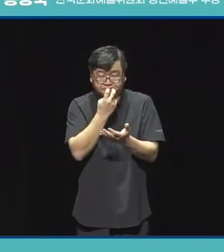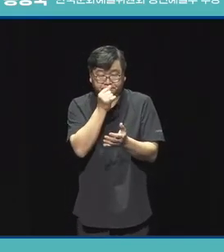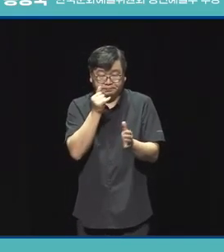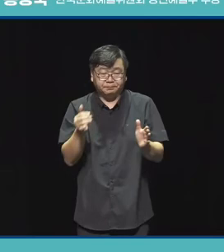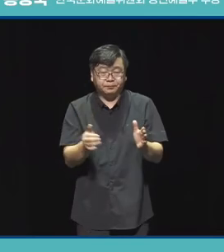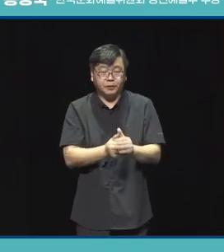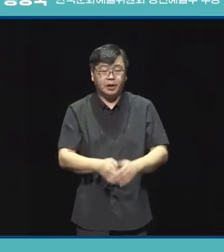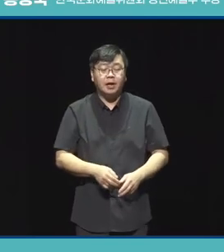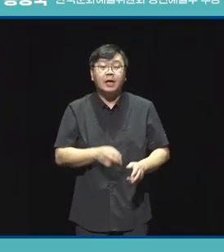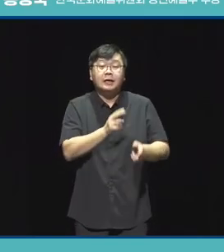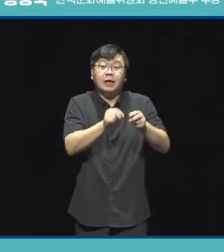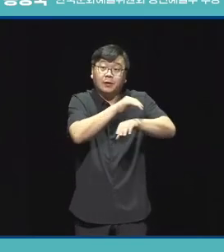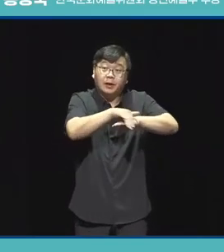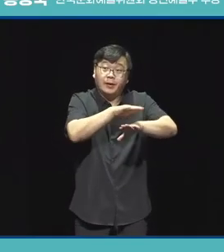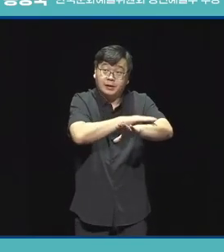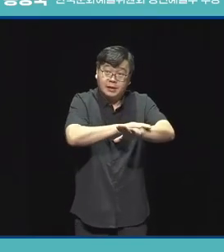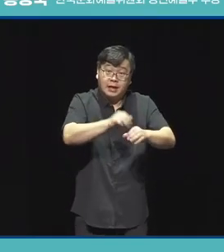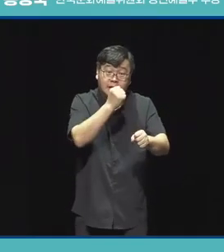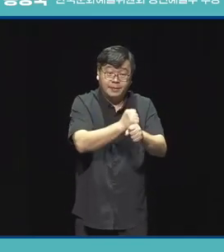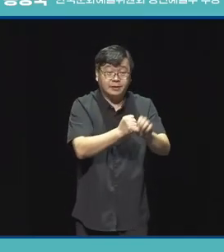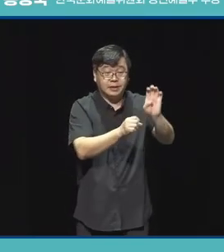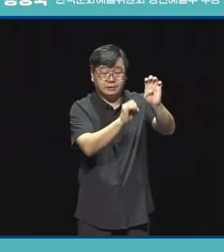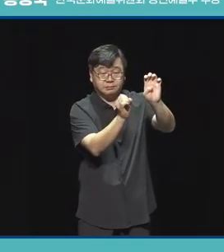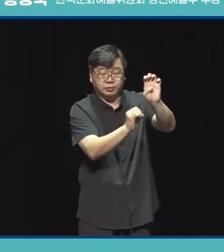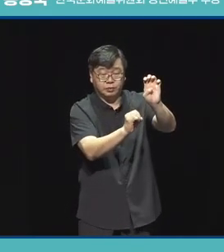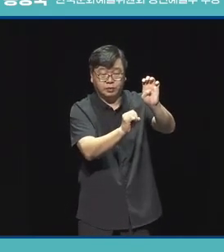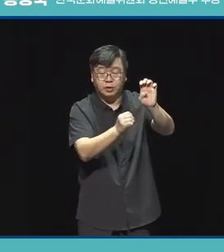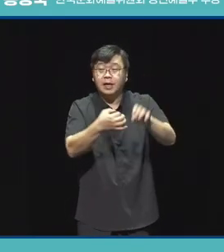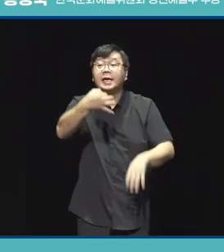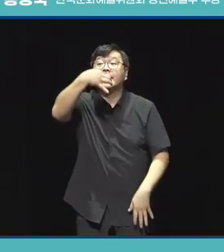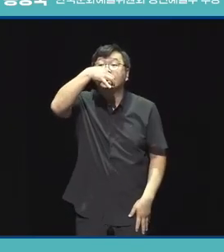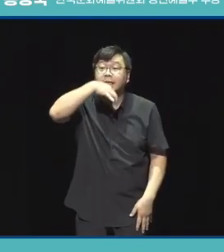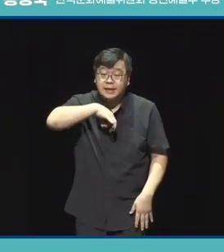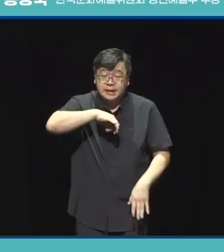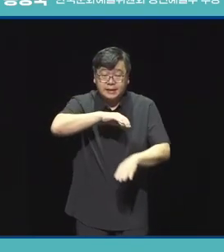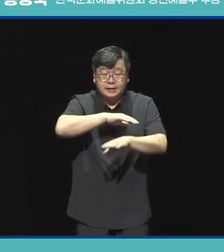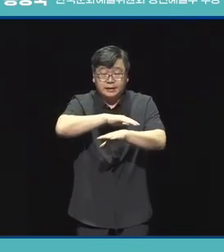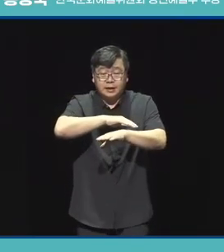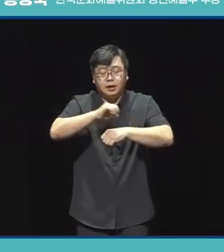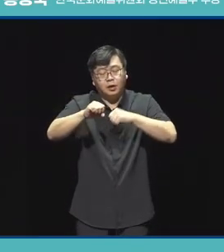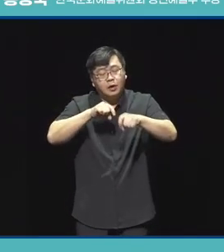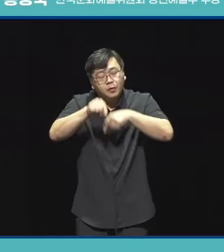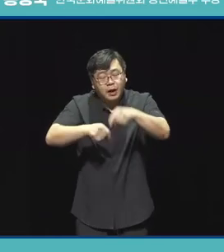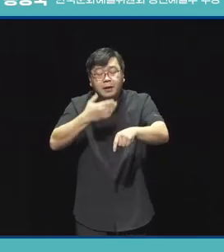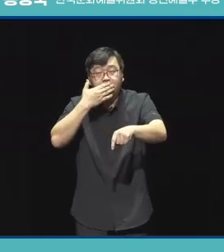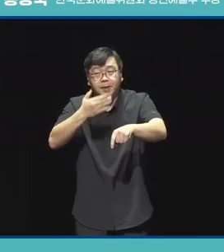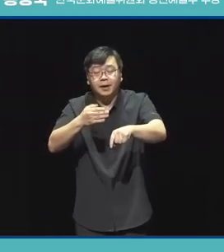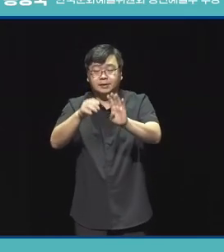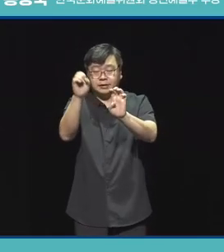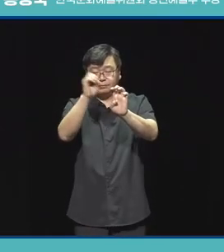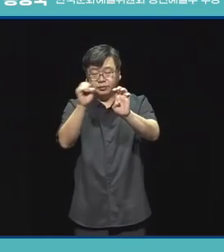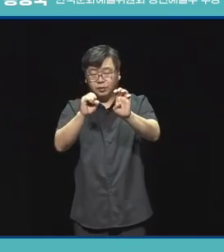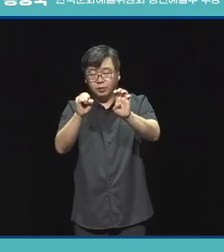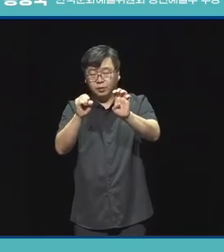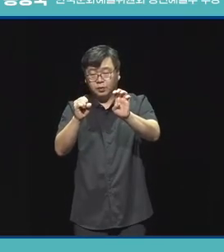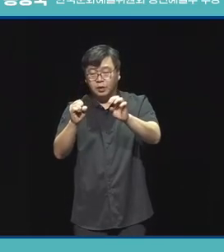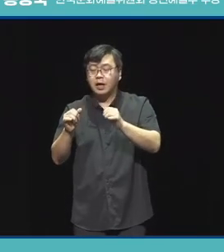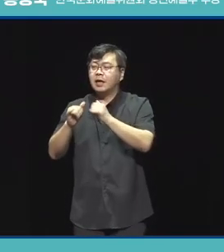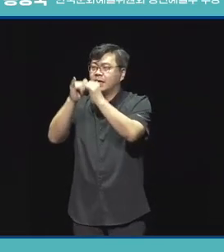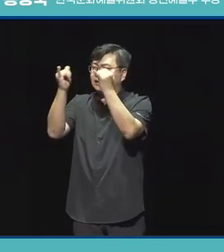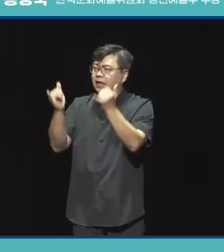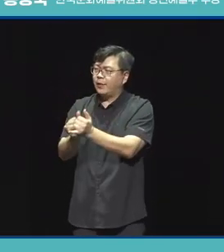사업 계획에 충실성이 40% 그 다음에 사업 수익 역량이 40% 최근 뭐 esg 탄소중립 등등